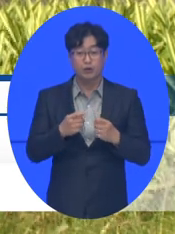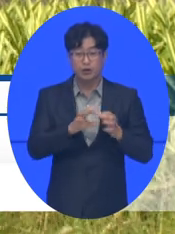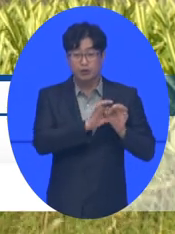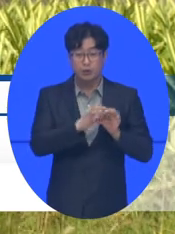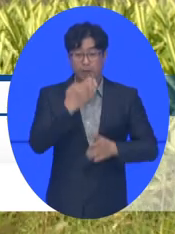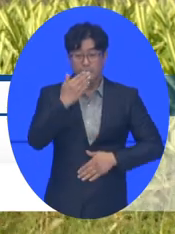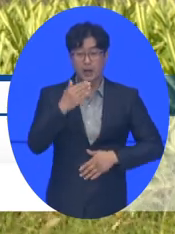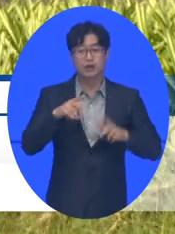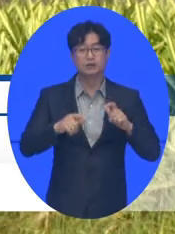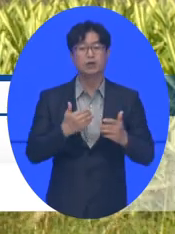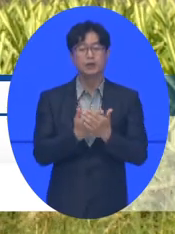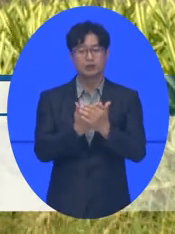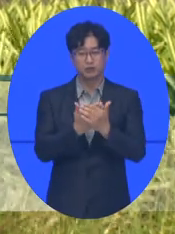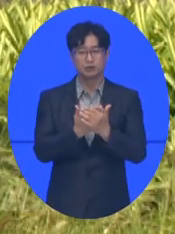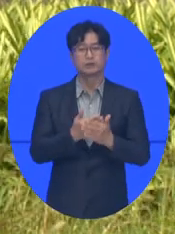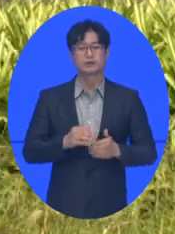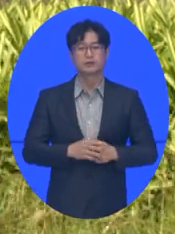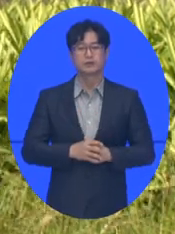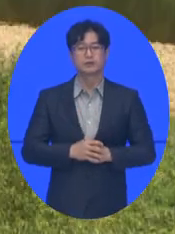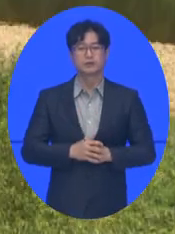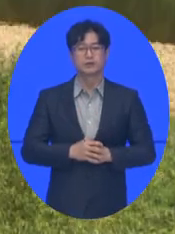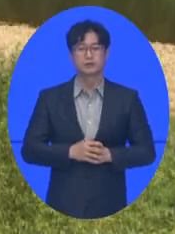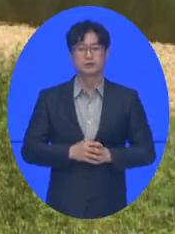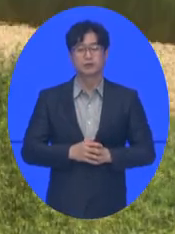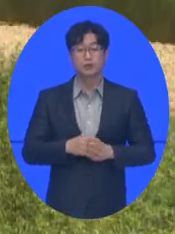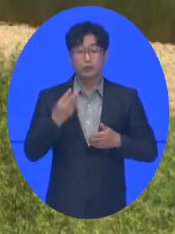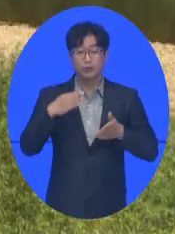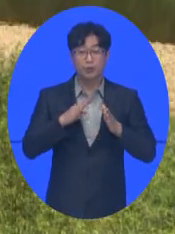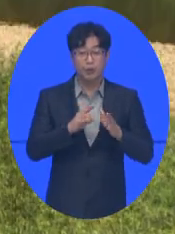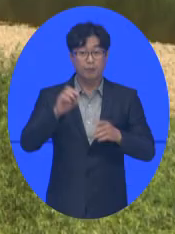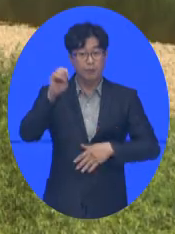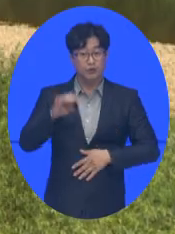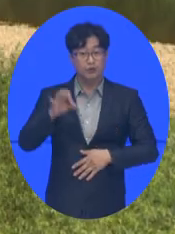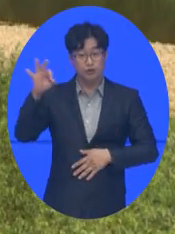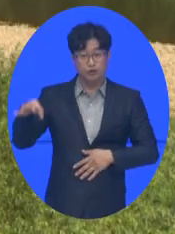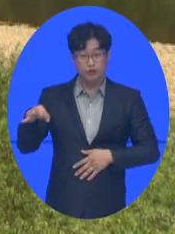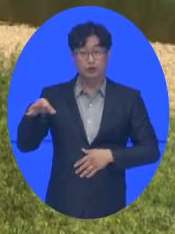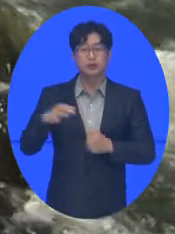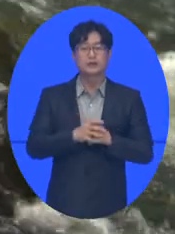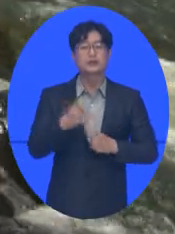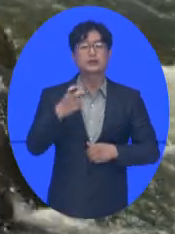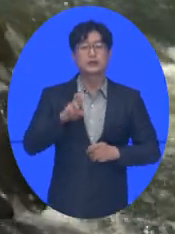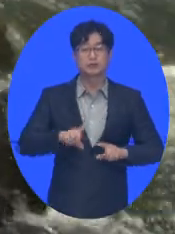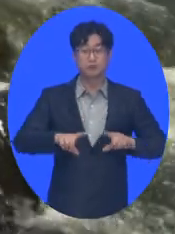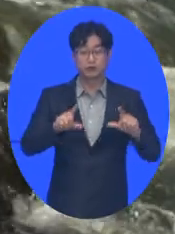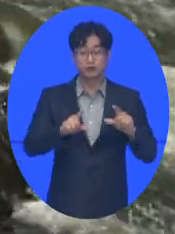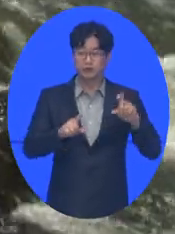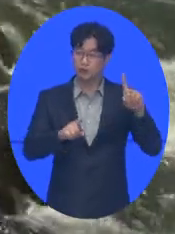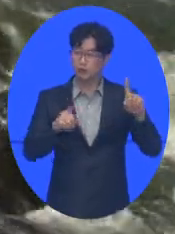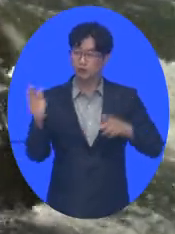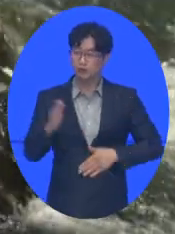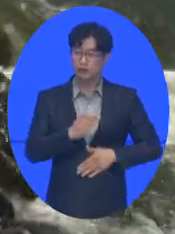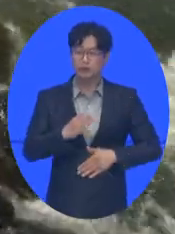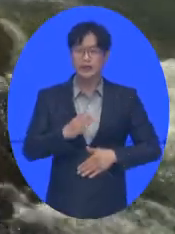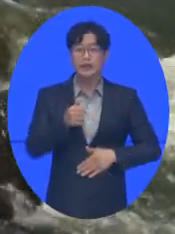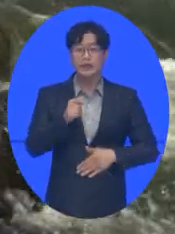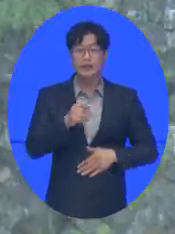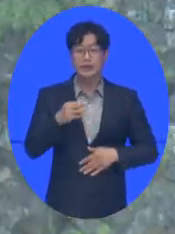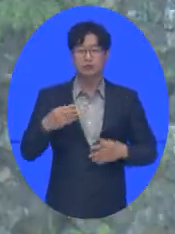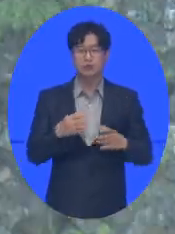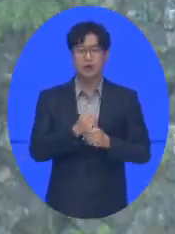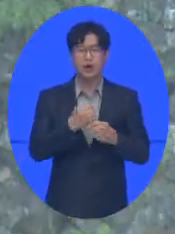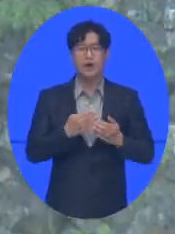지속가능한 지역발전을 도모하고자. 경기도와 포천시, 연천군은 2020년 11월부터 한탄강